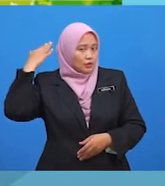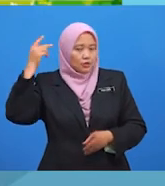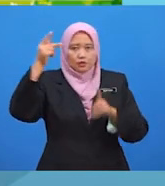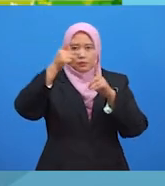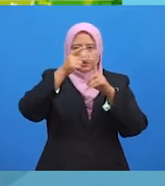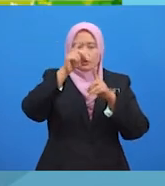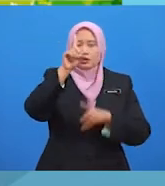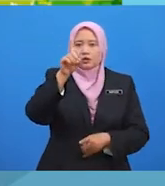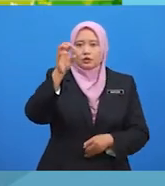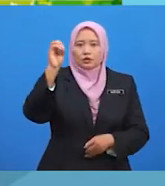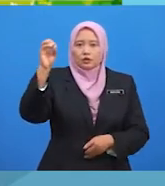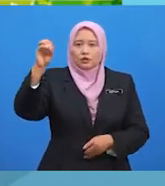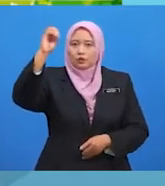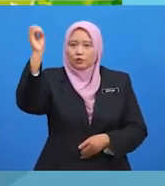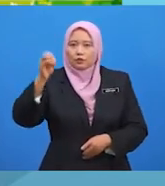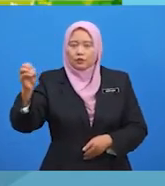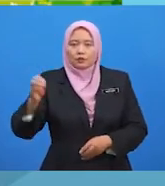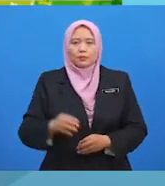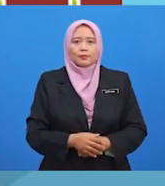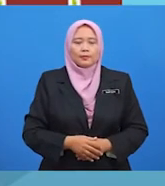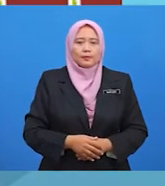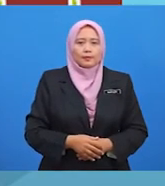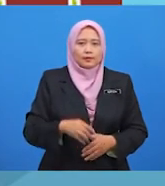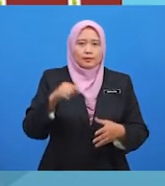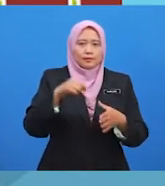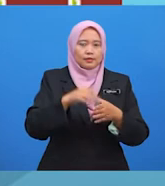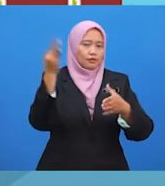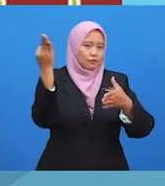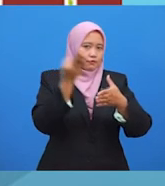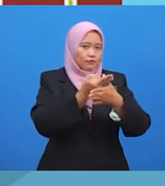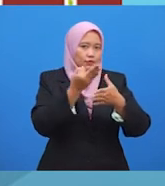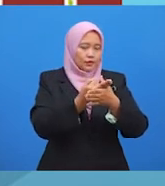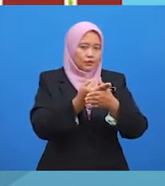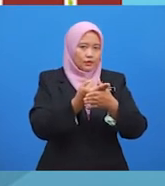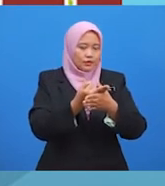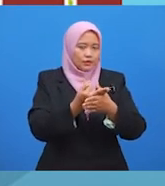Klik File dan pilih Save As.